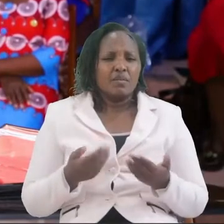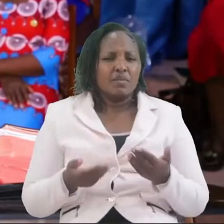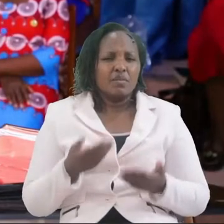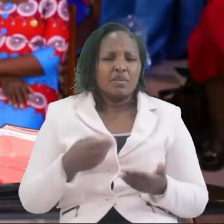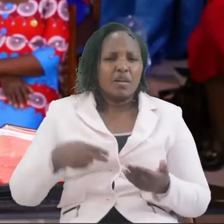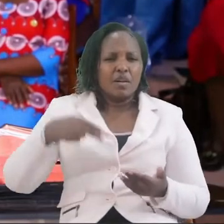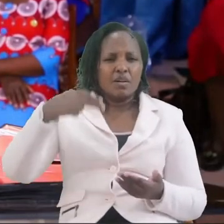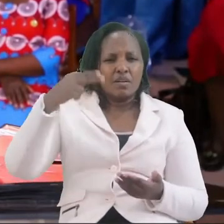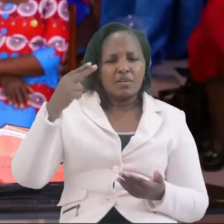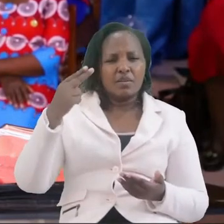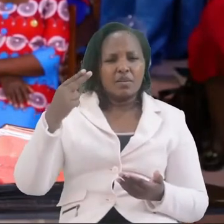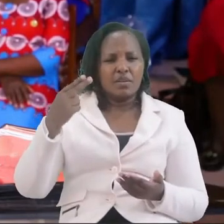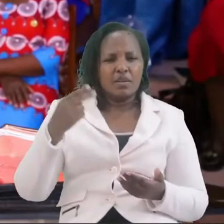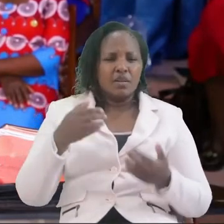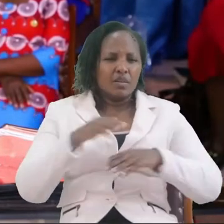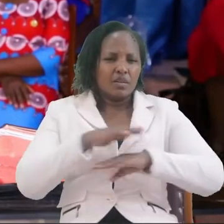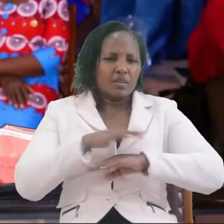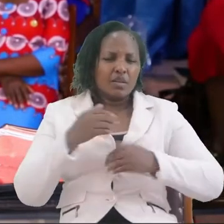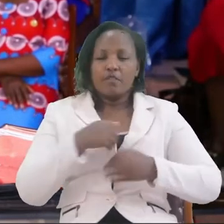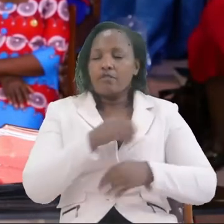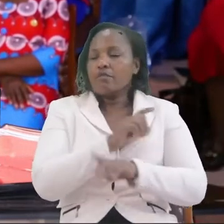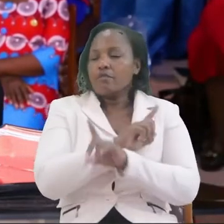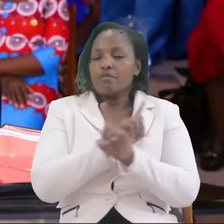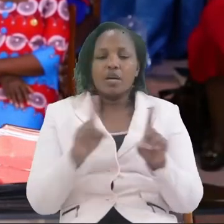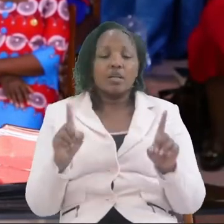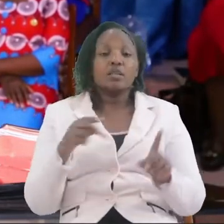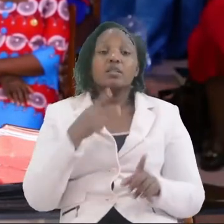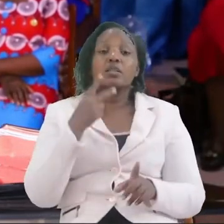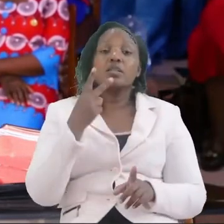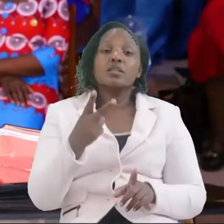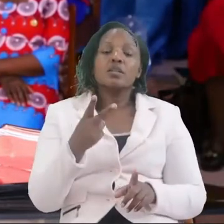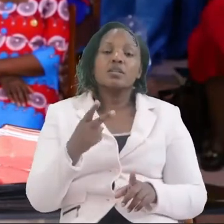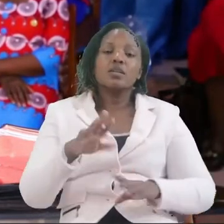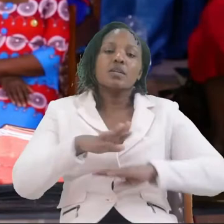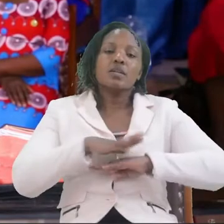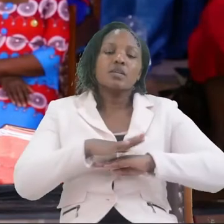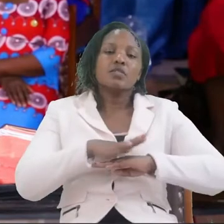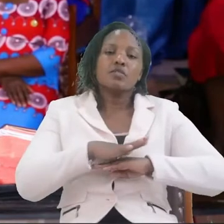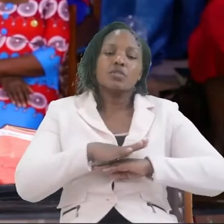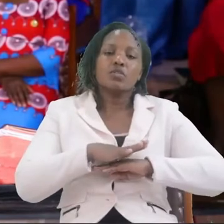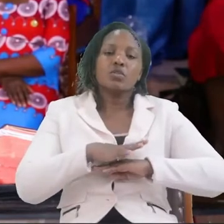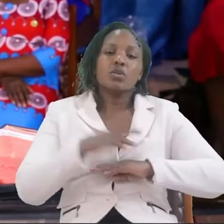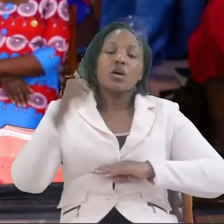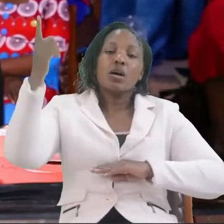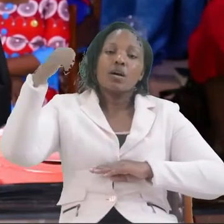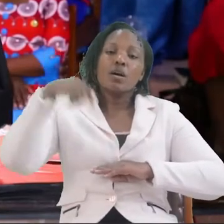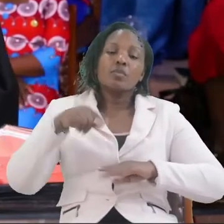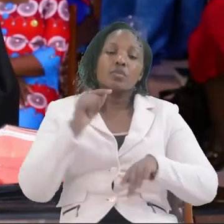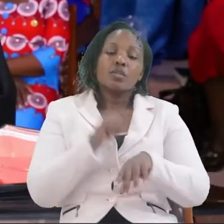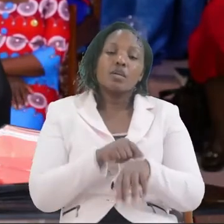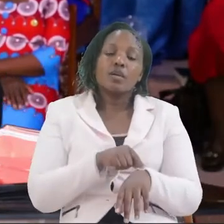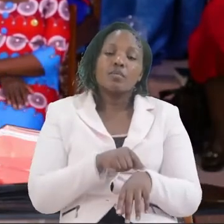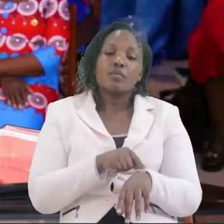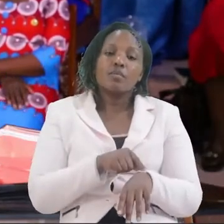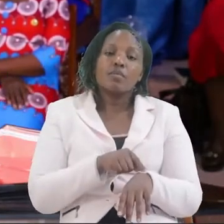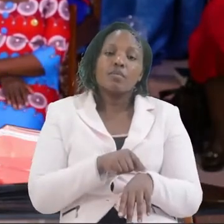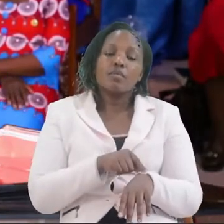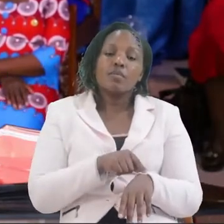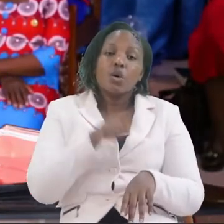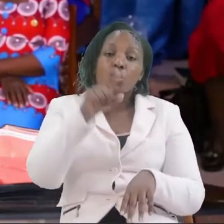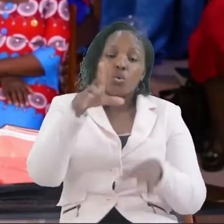ukifika katika kiwango fulani wewe utatoshereka. Lakini tunaona kutoshereka kunakuja wakati